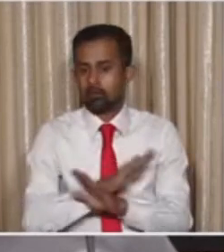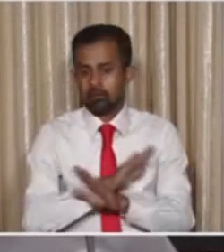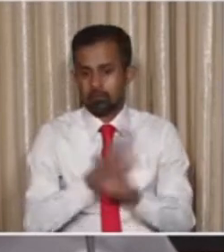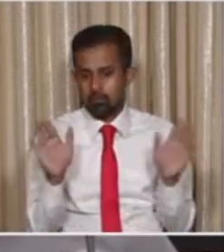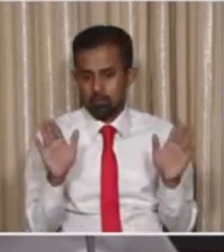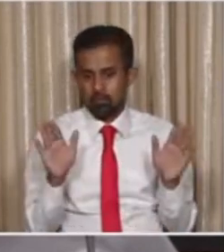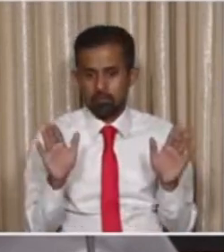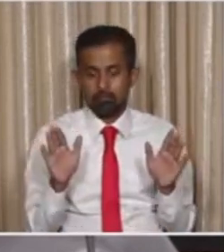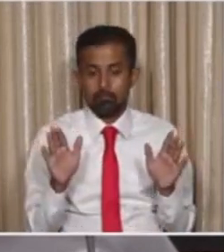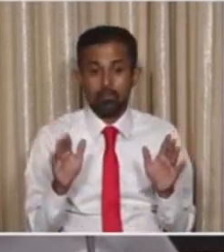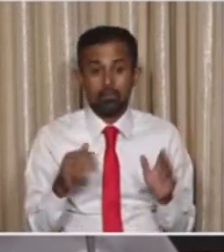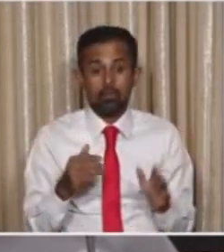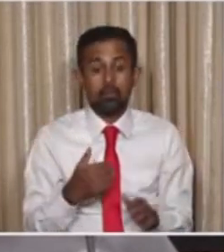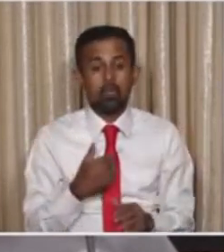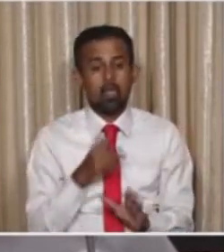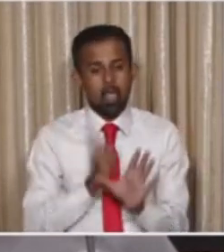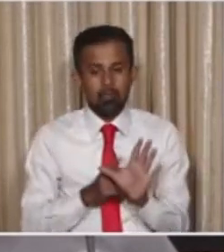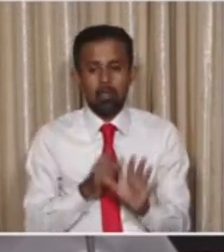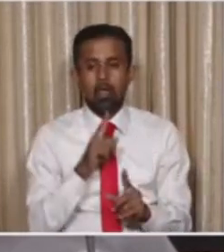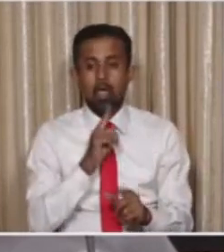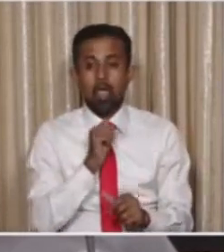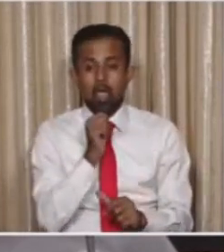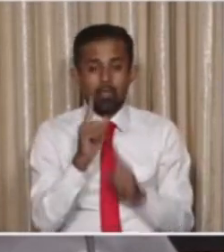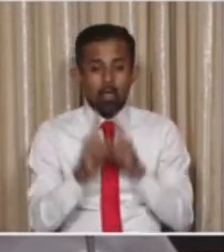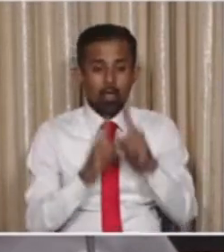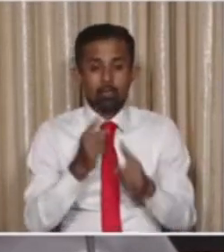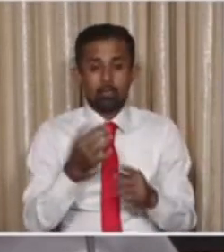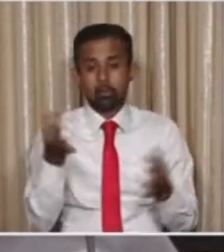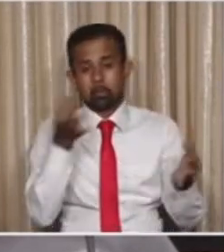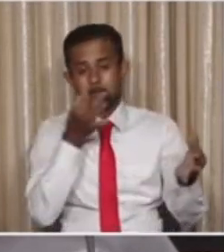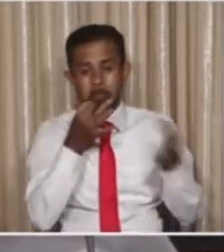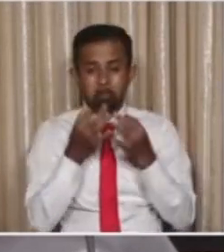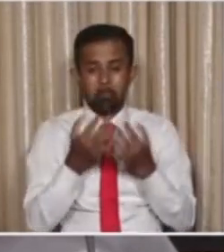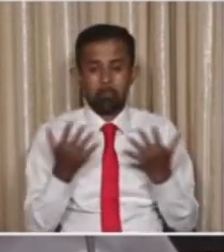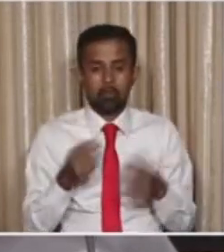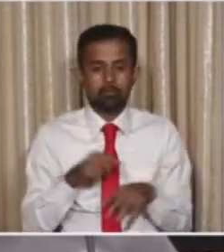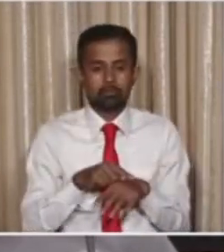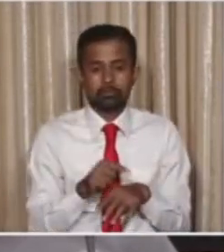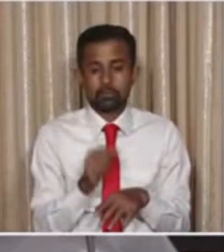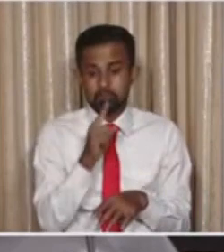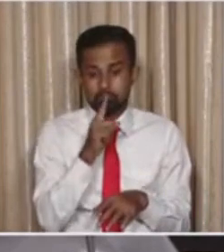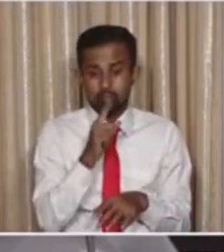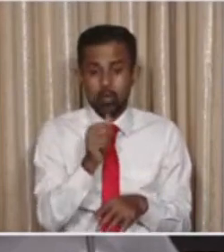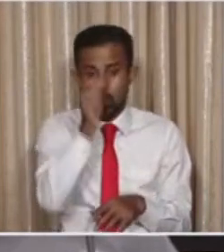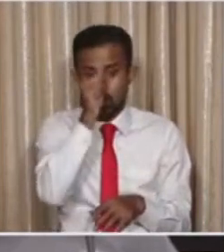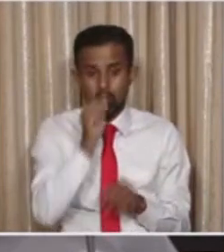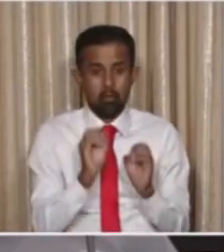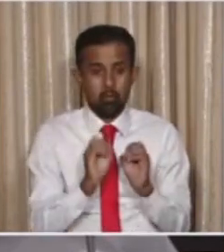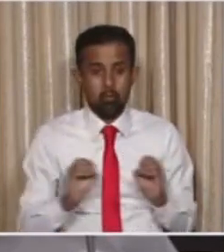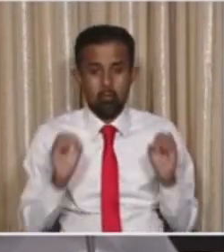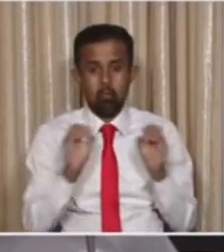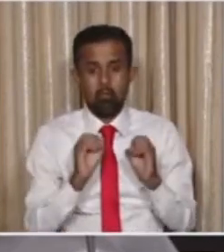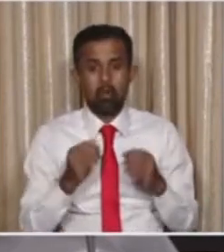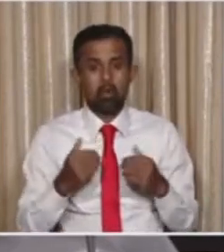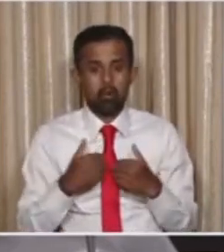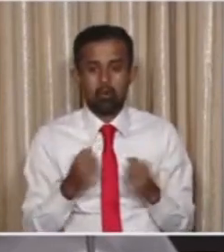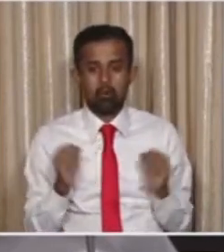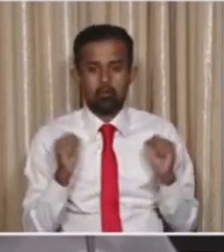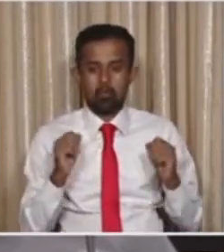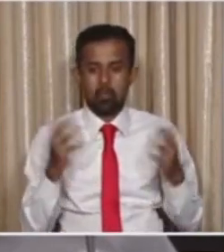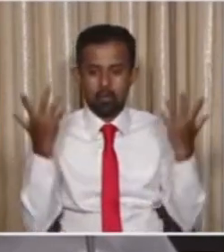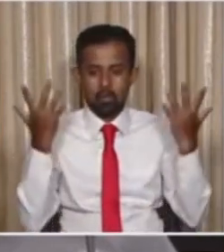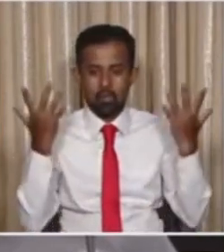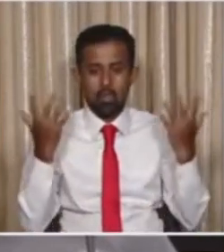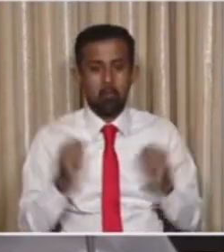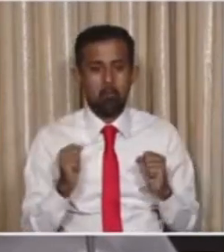බලපෑමාවත්. අපිට හැමදාම ඇත්ත කතා කරනකොට මේ වගේ අභූත චෝදන එනවා. තඹ සත්‍යයක් මේ රටේ හොරගම් කරලා නැති කෙනෙක් වශයෙන් අපි වට බය වෙන්නේ